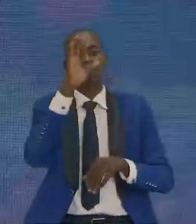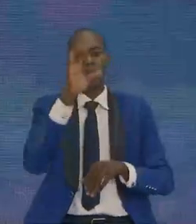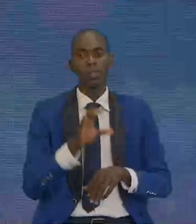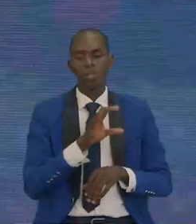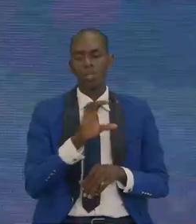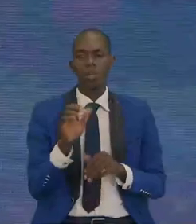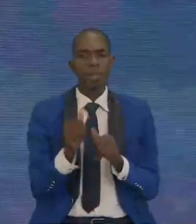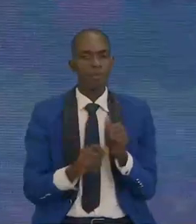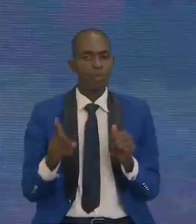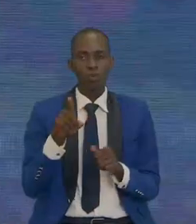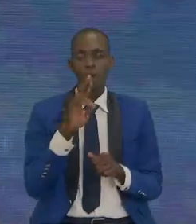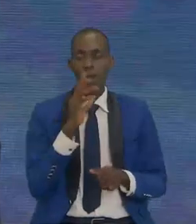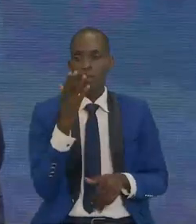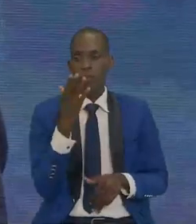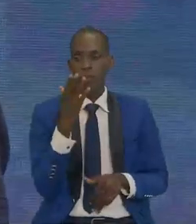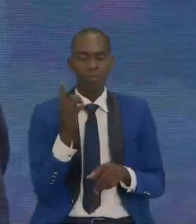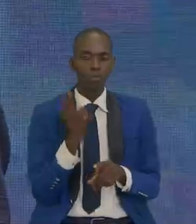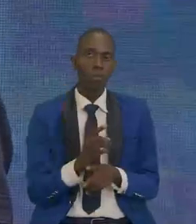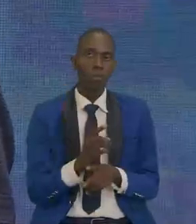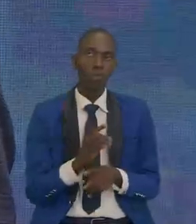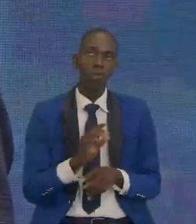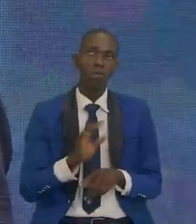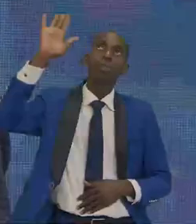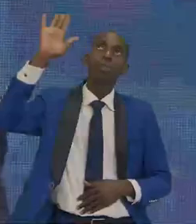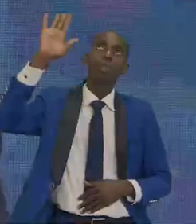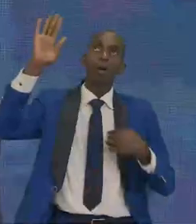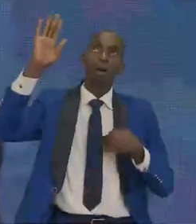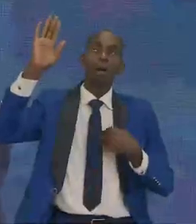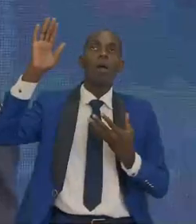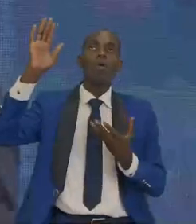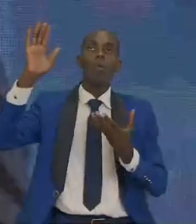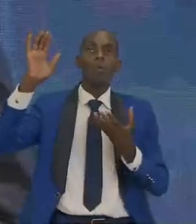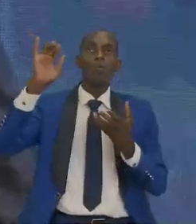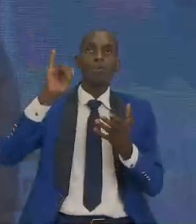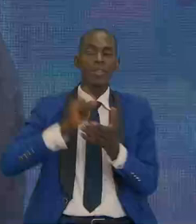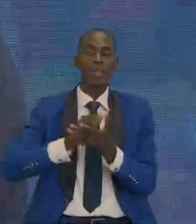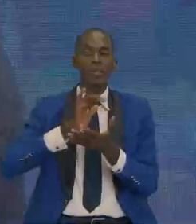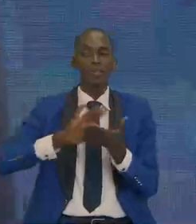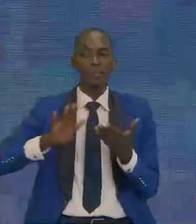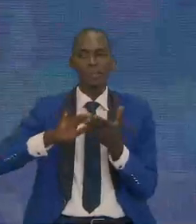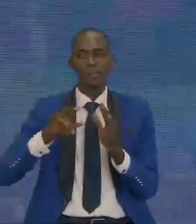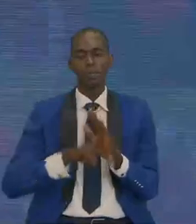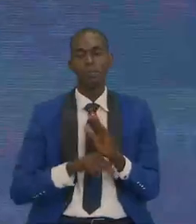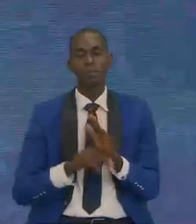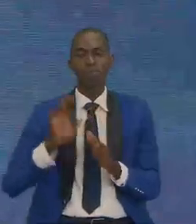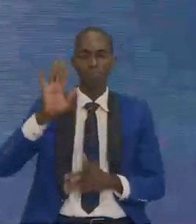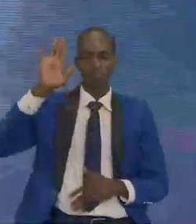la croix du calvaire, ou que vous soyez levé la main disant,